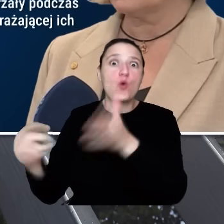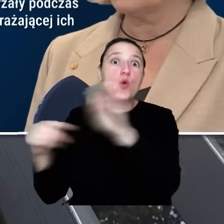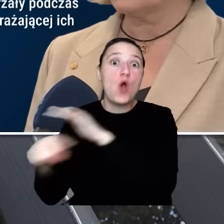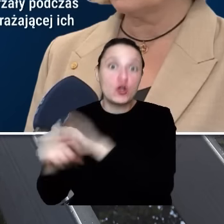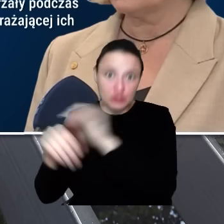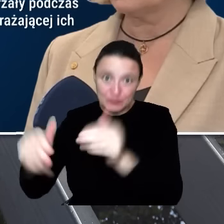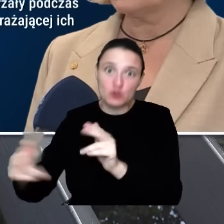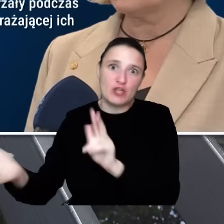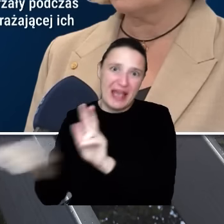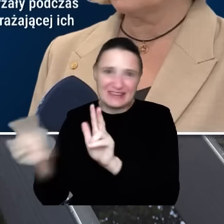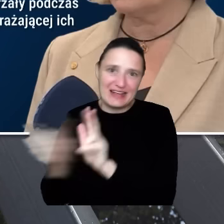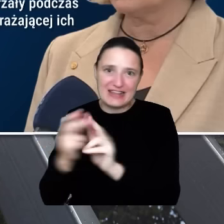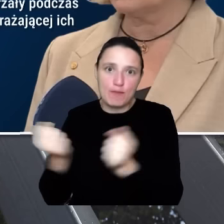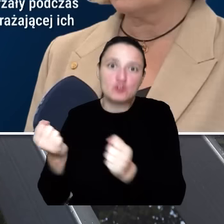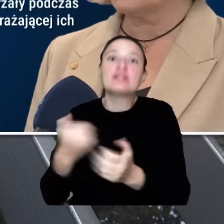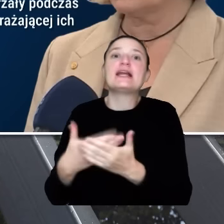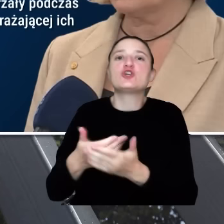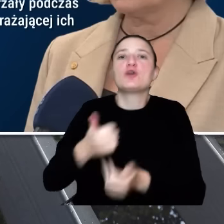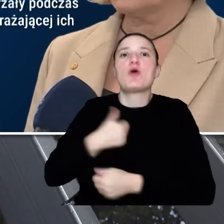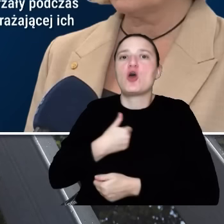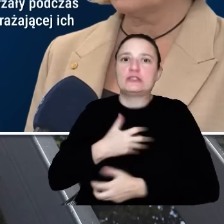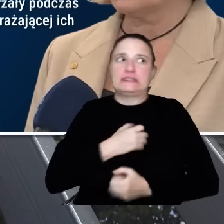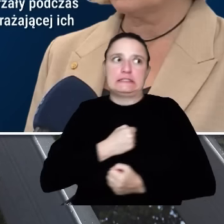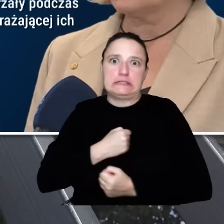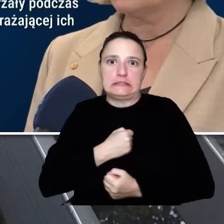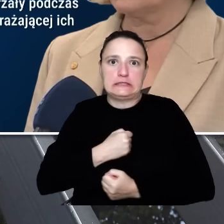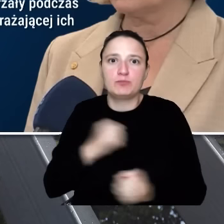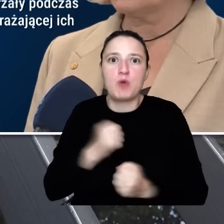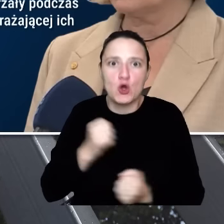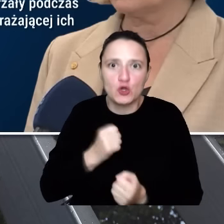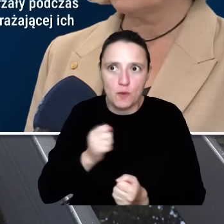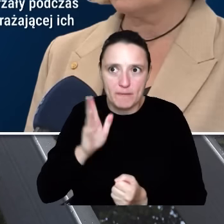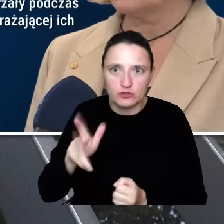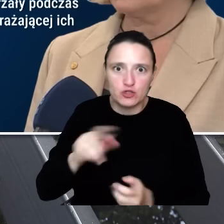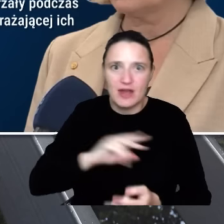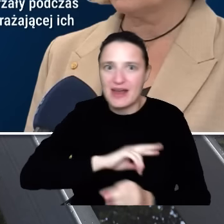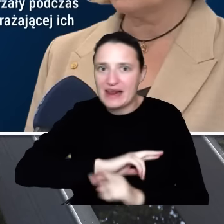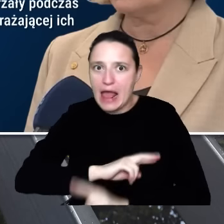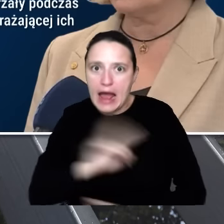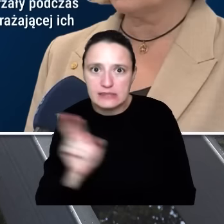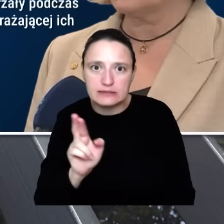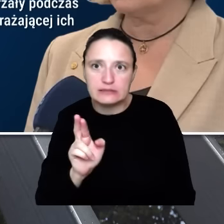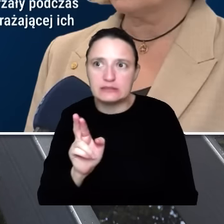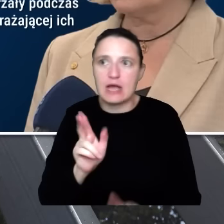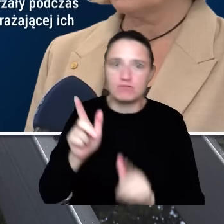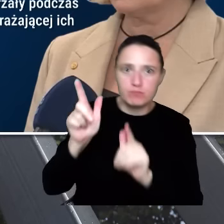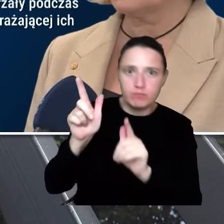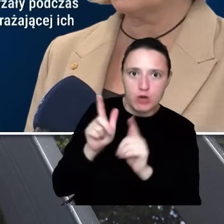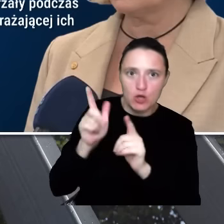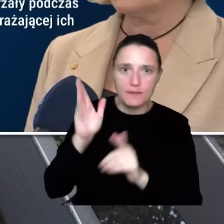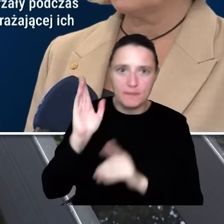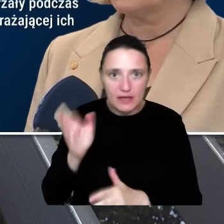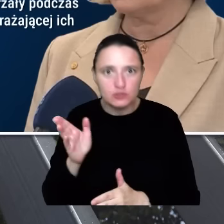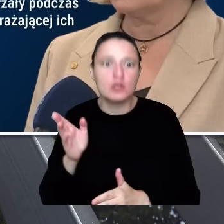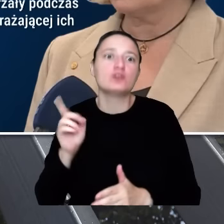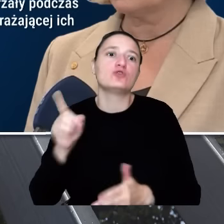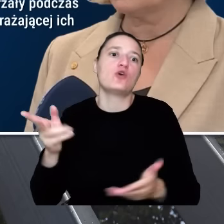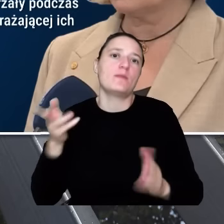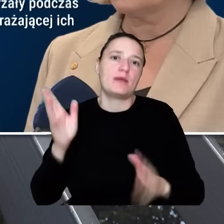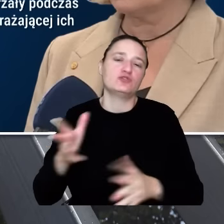agresywni, bo polscy obrońcy są sparaliżowani obawą, że jeżeli użyją broni... Pani prokurator dolewa... Pani prokurator,